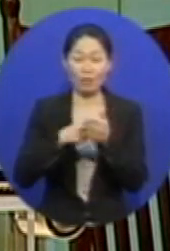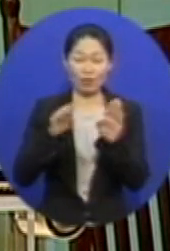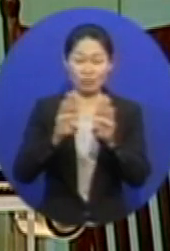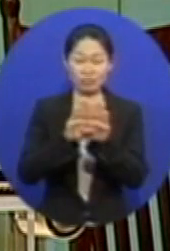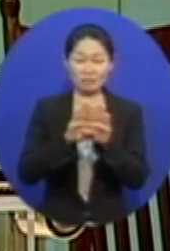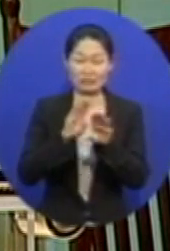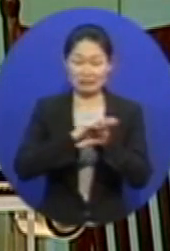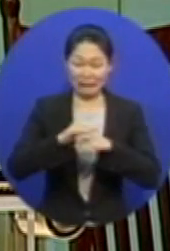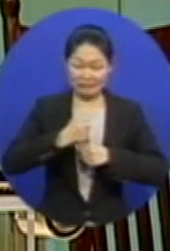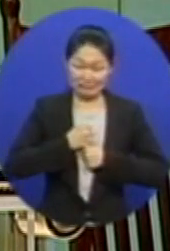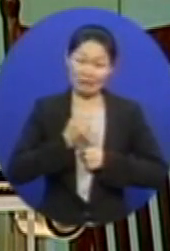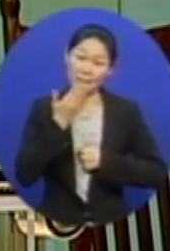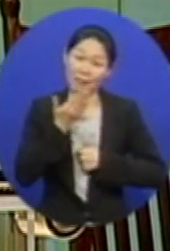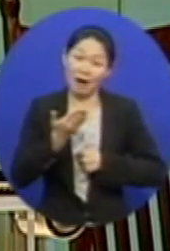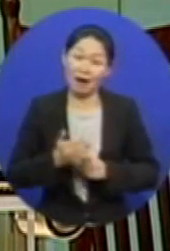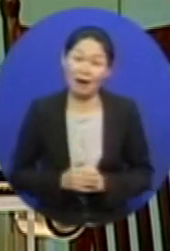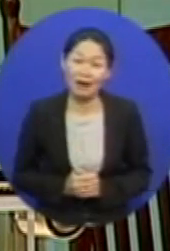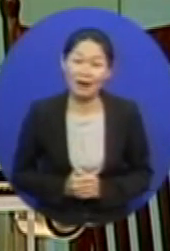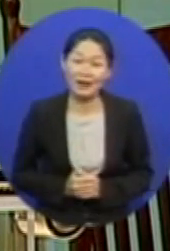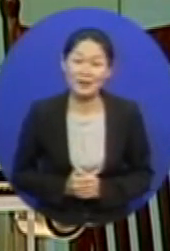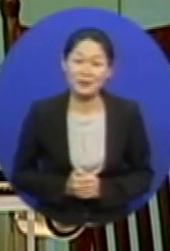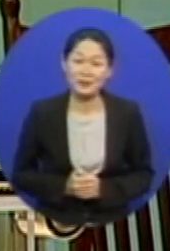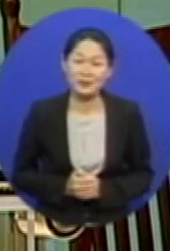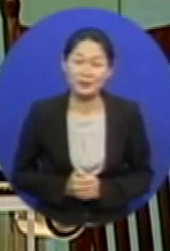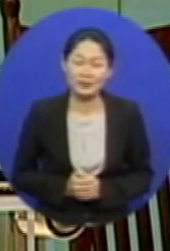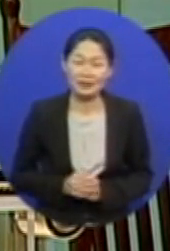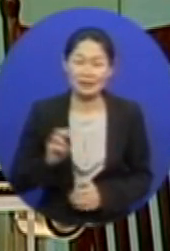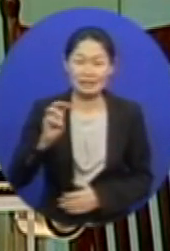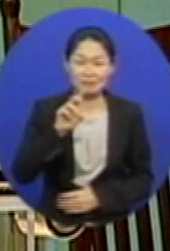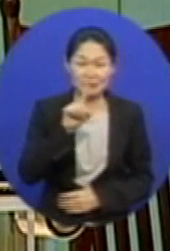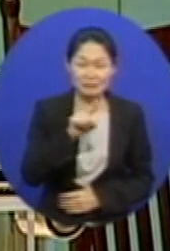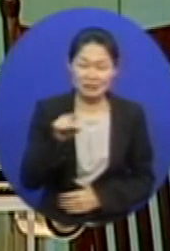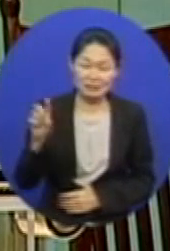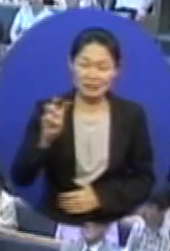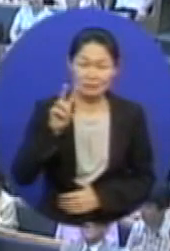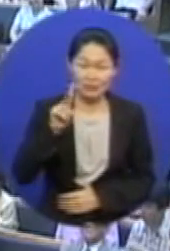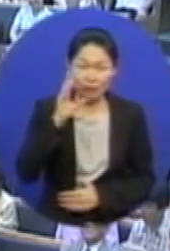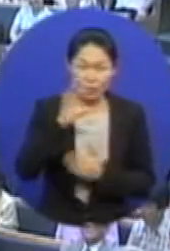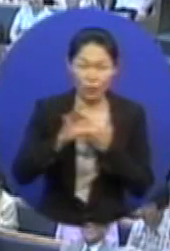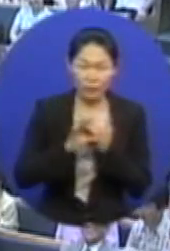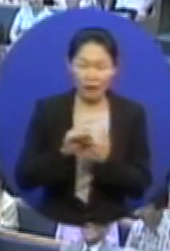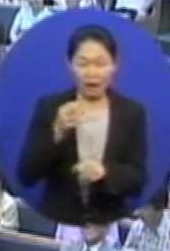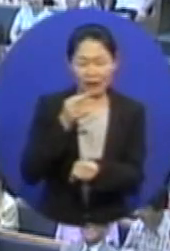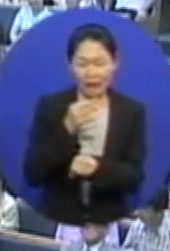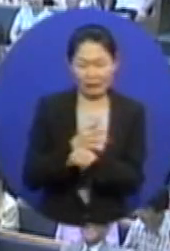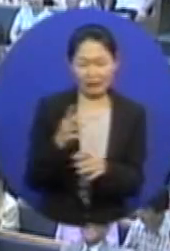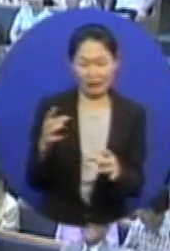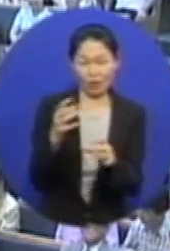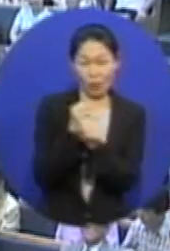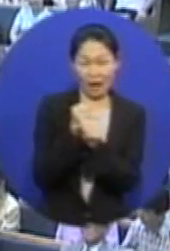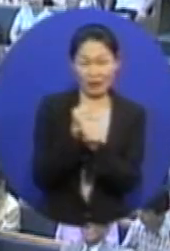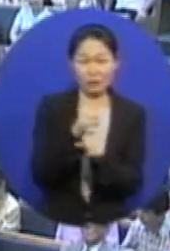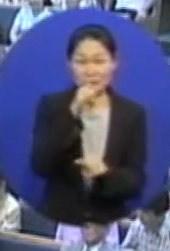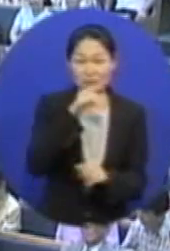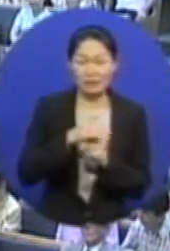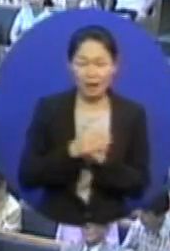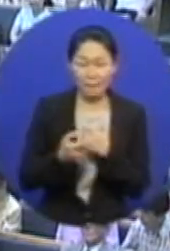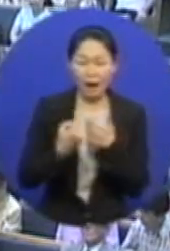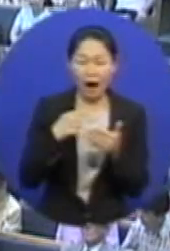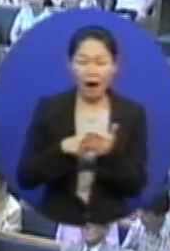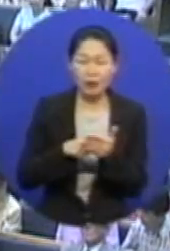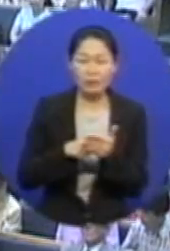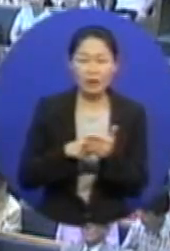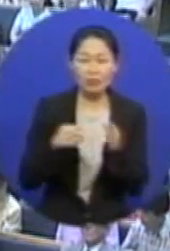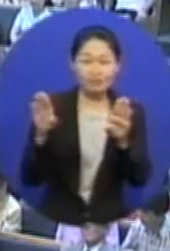단속을 하는 거죠 31절 3 12절에 간단하게 요약을 해 주었어요 마음의 문